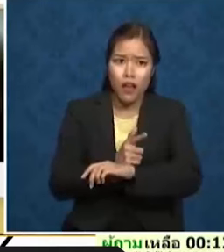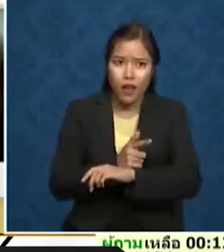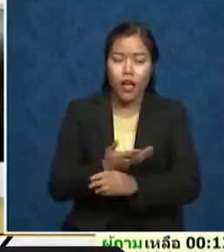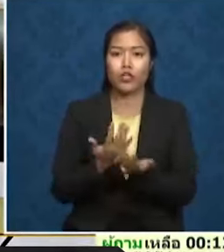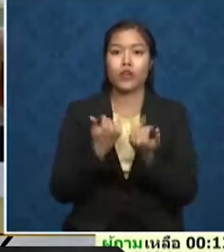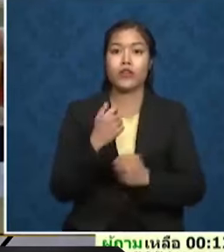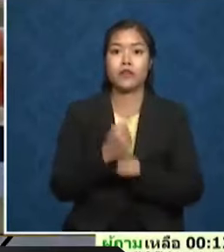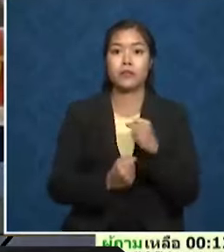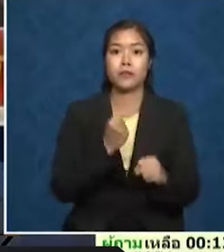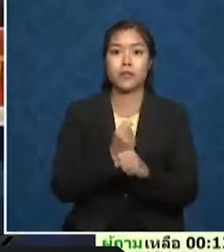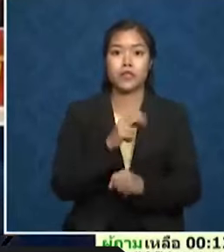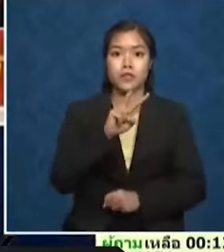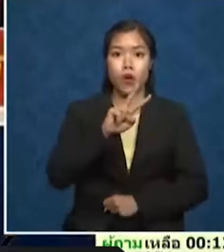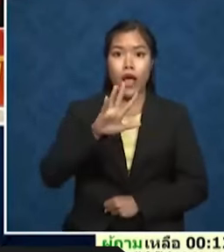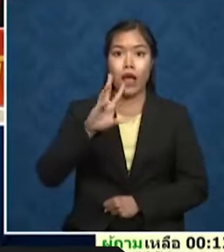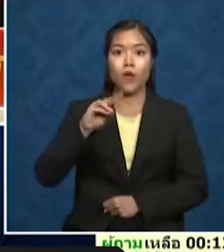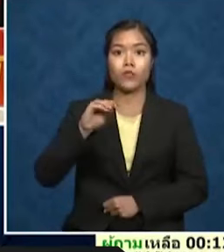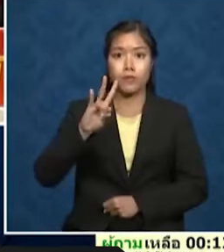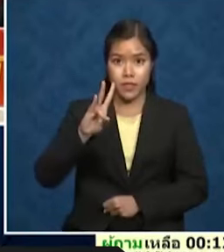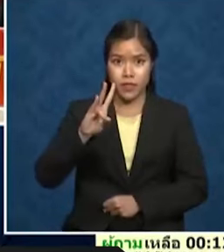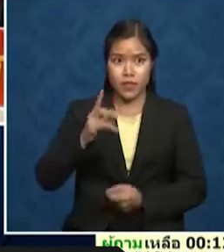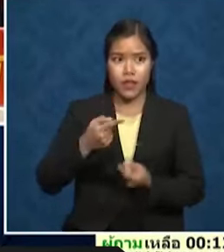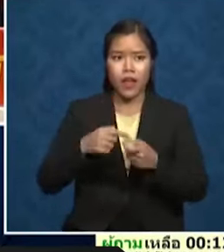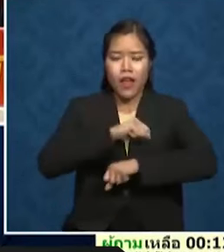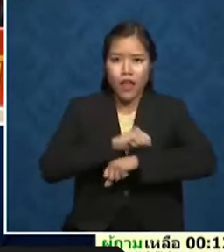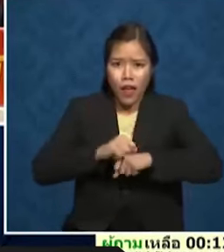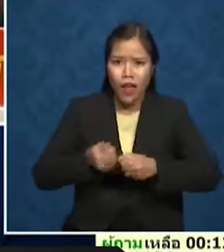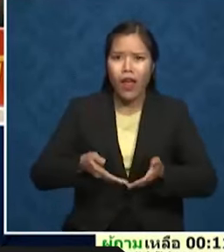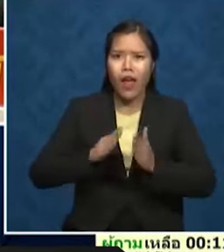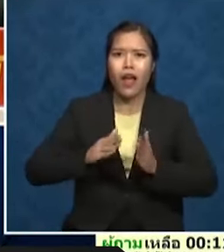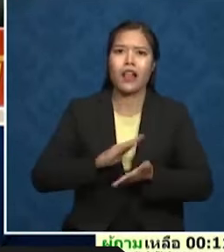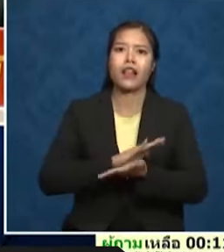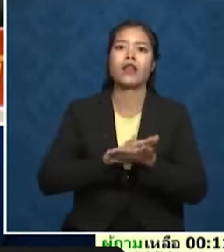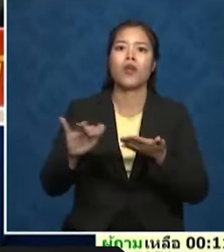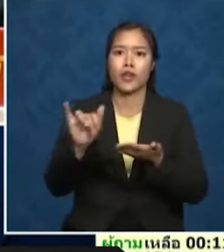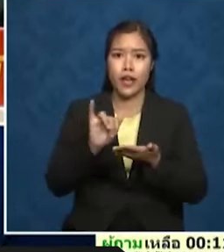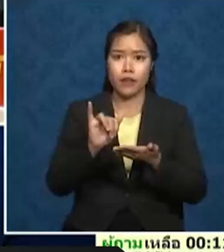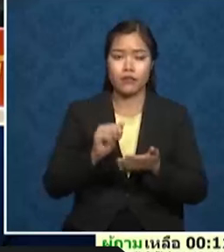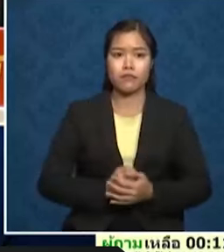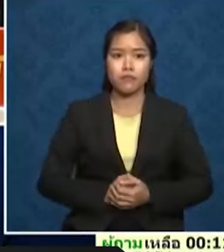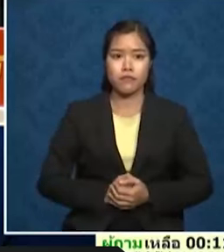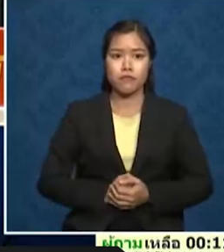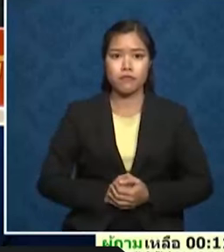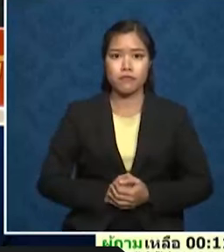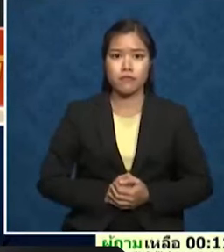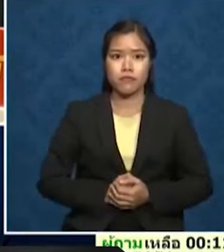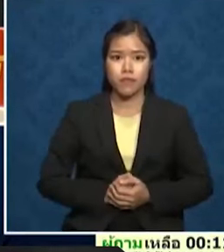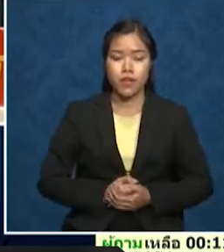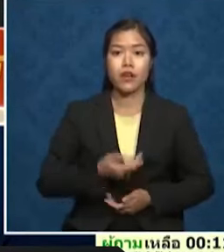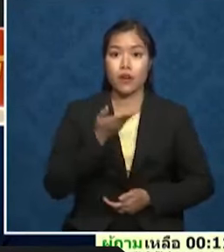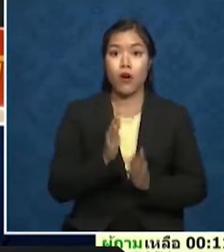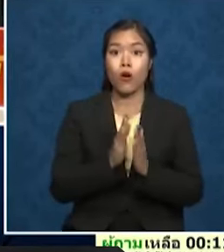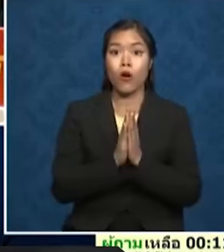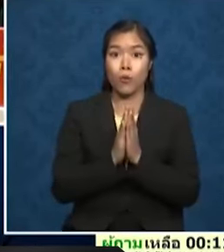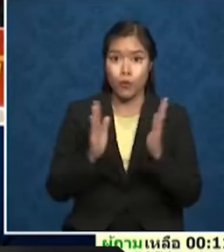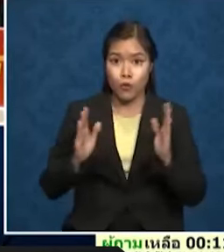พ.ศ. 2567แล้วการก่อสร้างก็ยังไม่แล้วเสร็จสมบูรณ์อย่างไรก็ตามท่านประธานครับก็ต้องขอขอบคุณรัฐบา